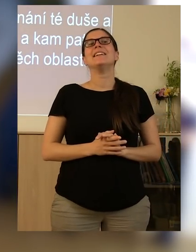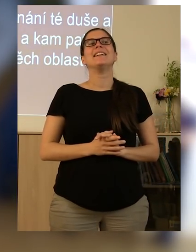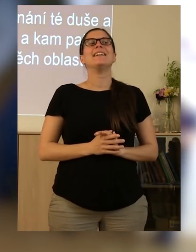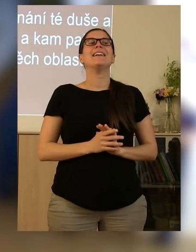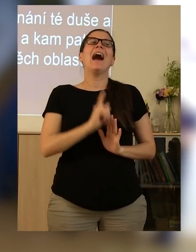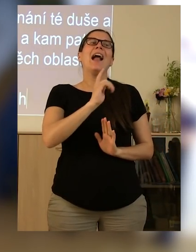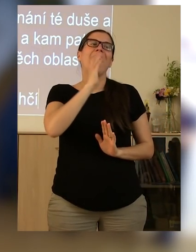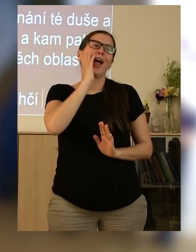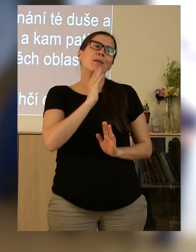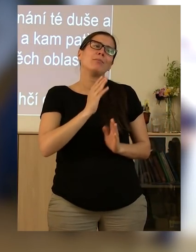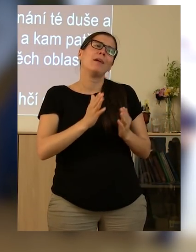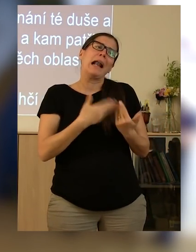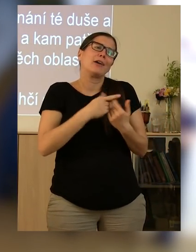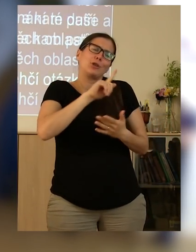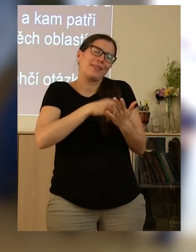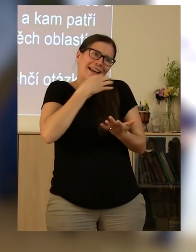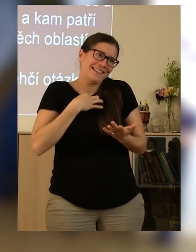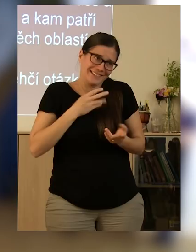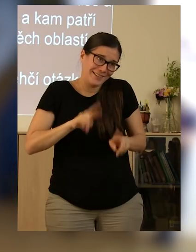Lehčí otázka by nebyla.